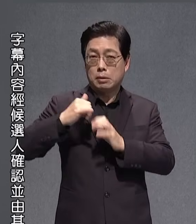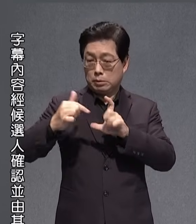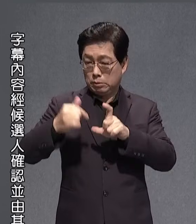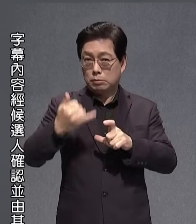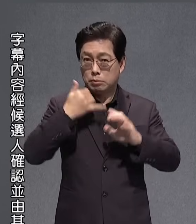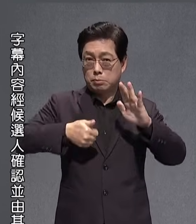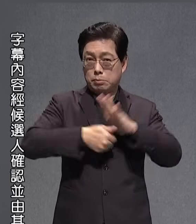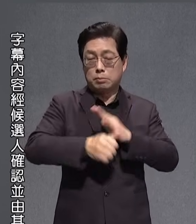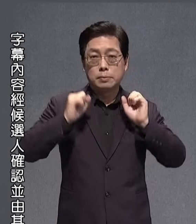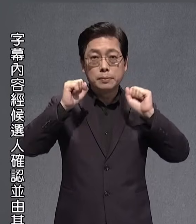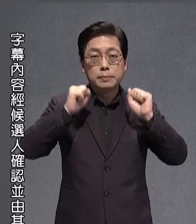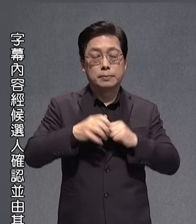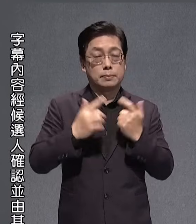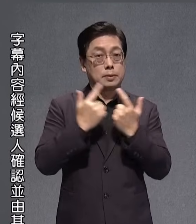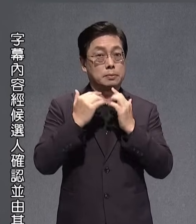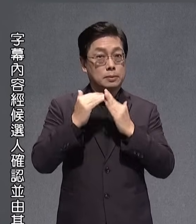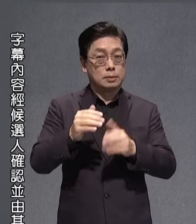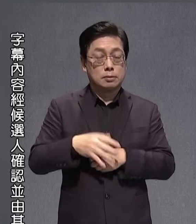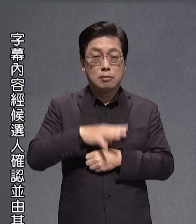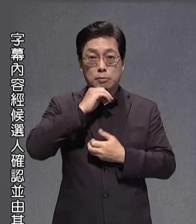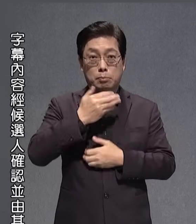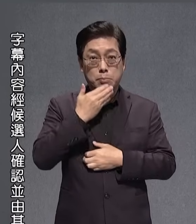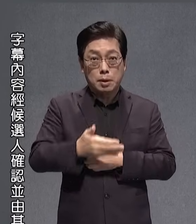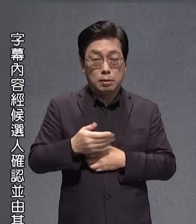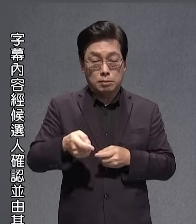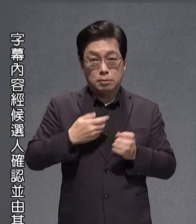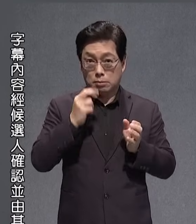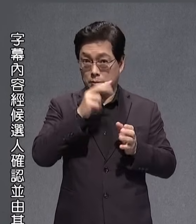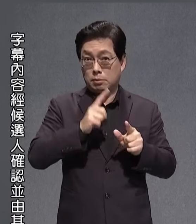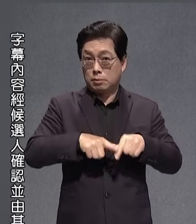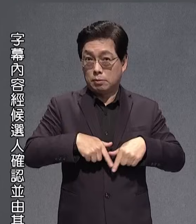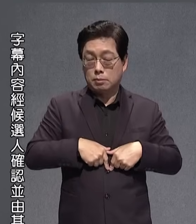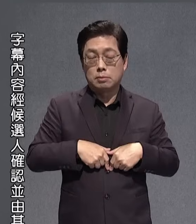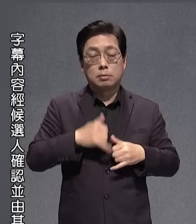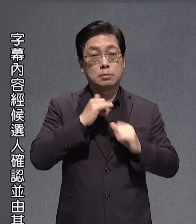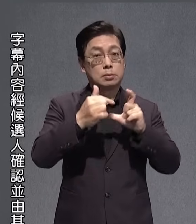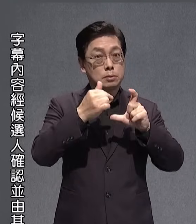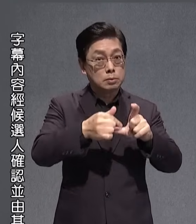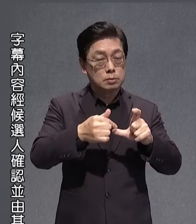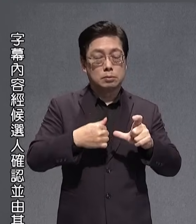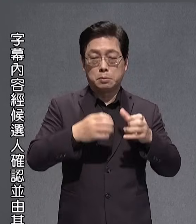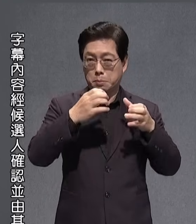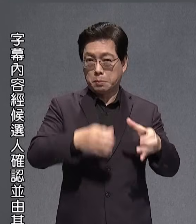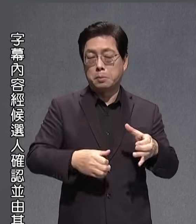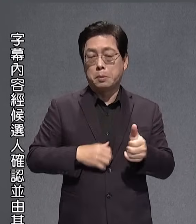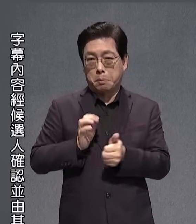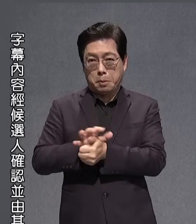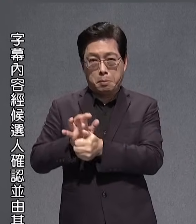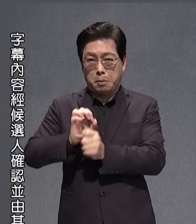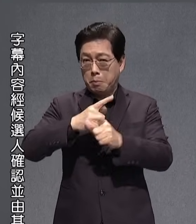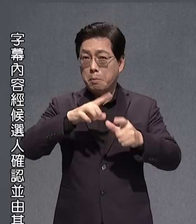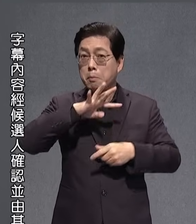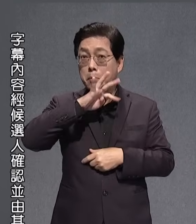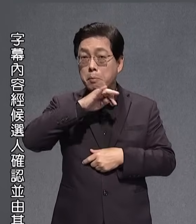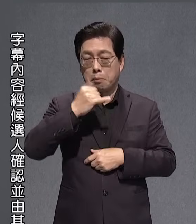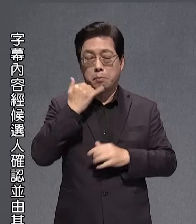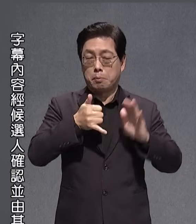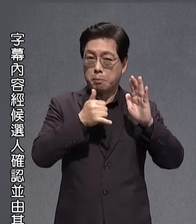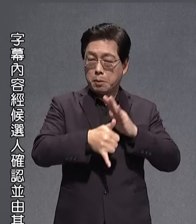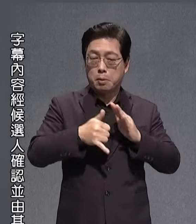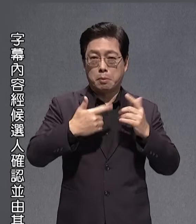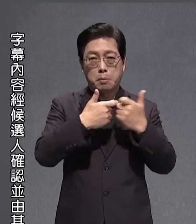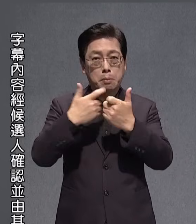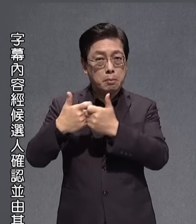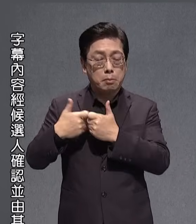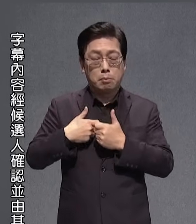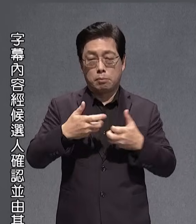以做运动。台北市的高龄健康前瞻中心，在社区内提供壮世代适合的运动设施与